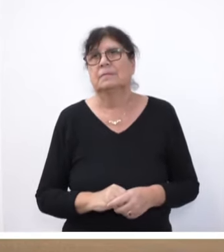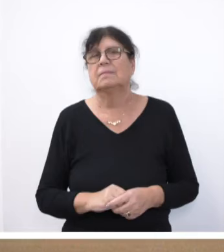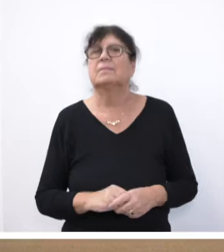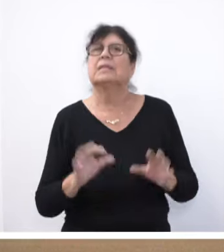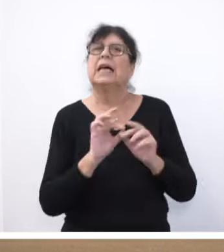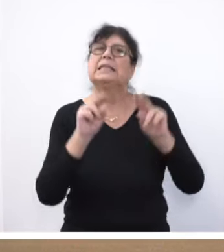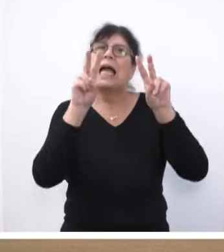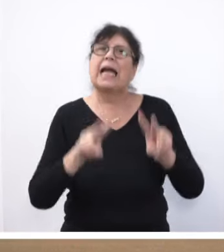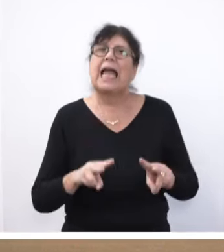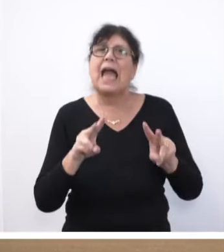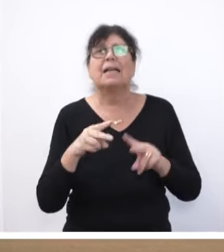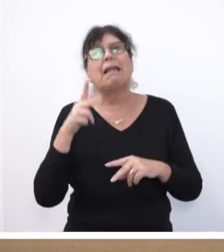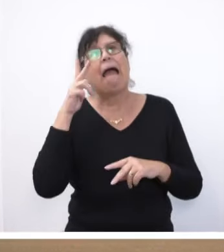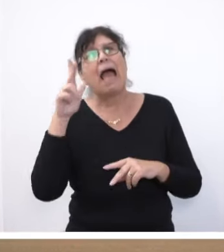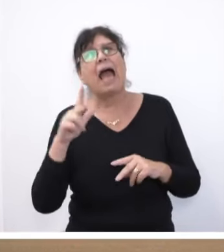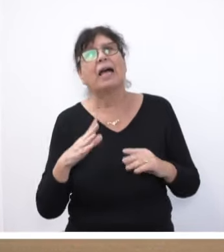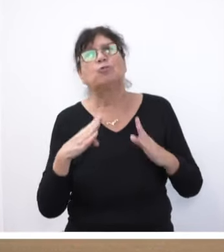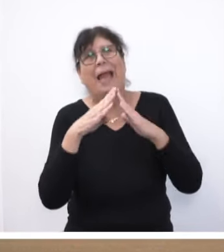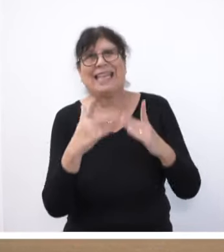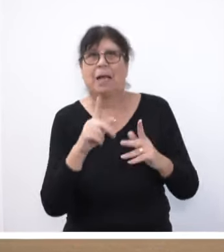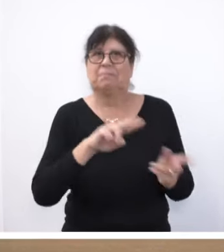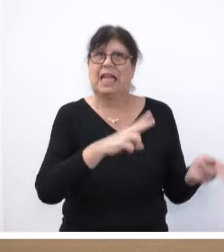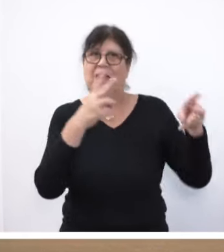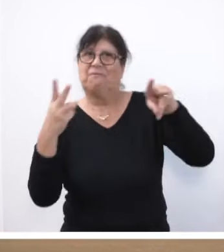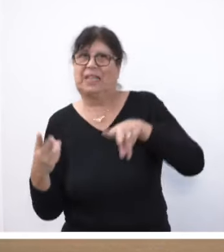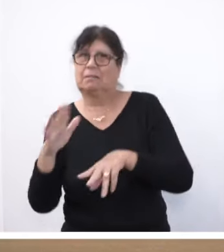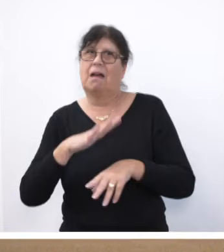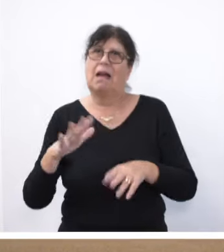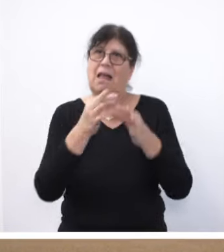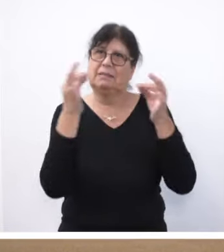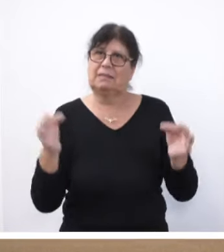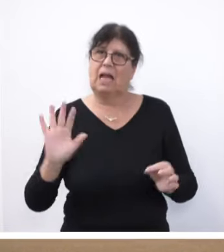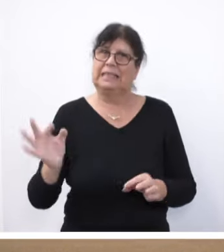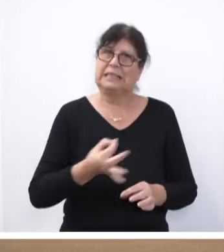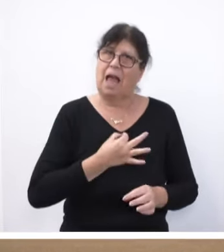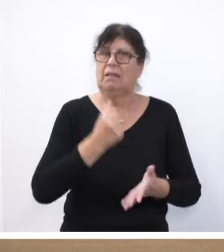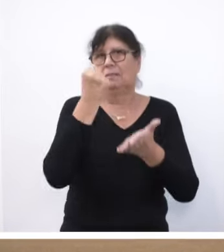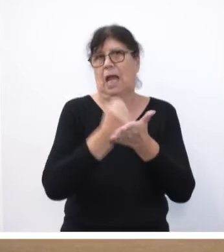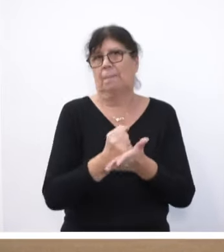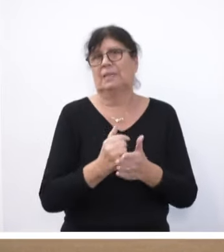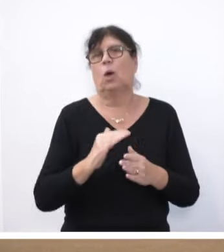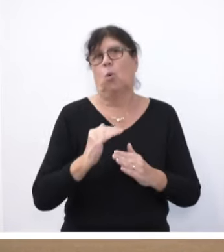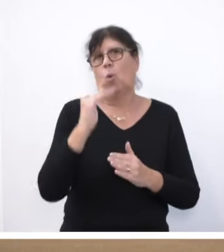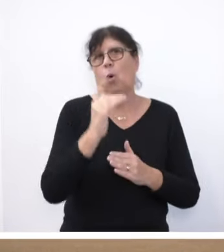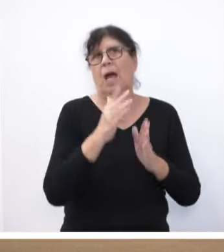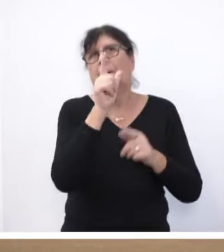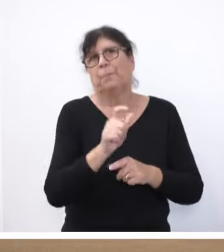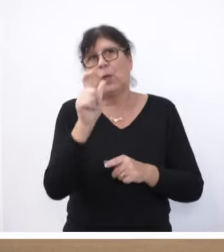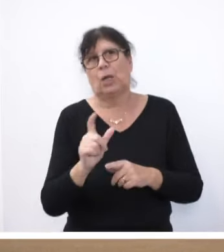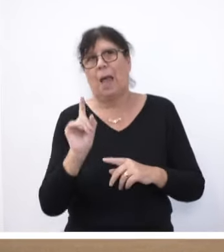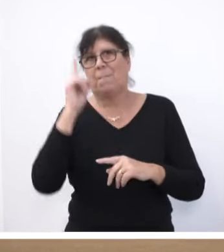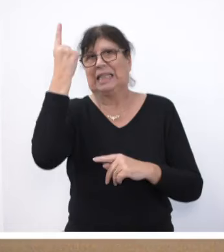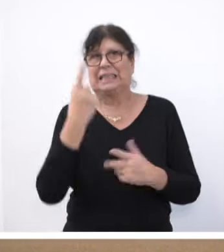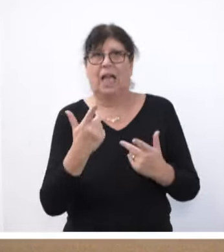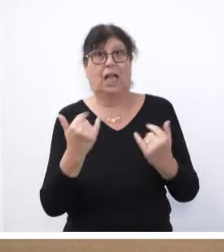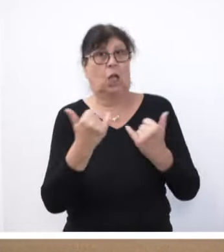Sehr geehrter Marc Speicher, mit Ihrem Wechsel vom Landtag des Saarlandes ins Amt des Oberbürgermeisters von Saarlouis geht, wie Sie bereits in